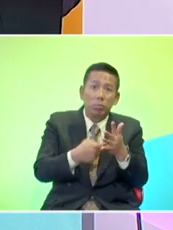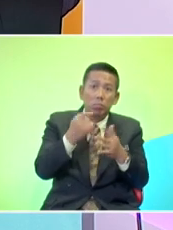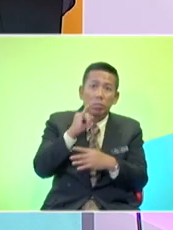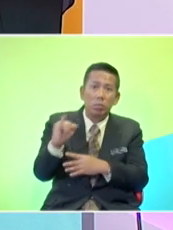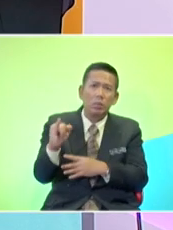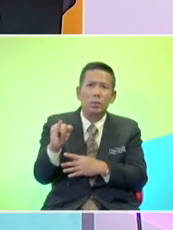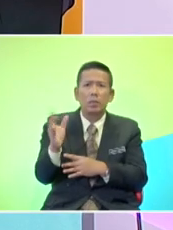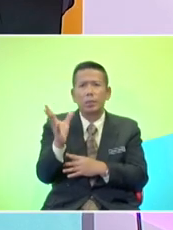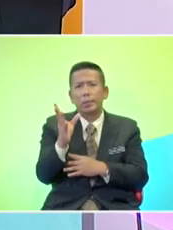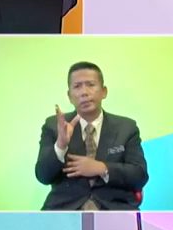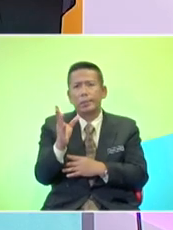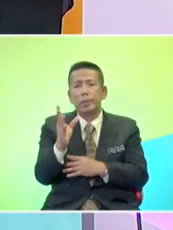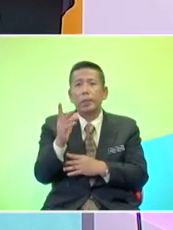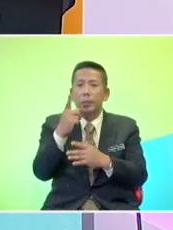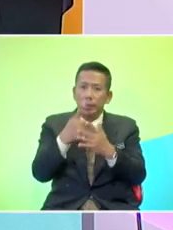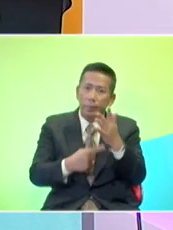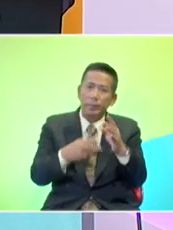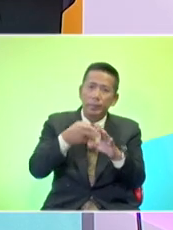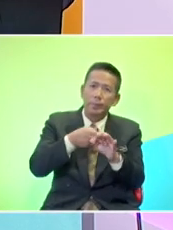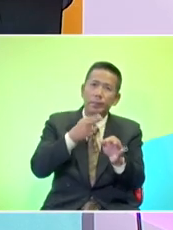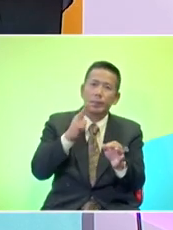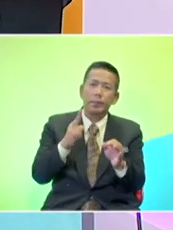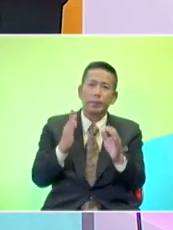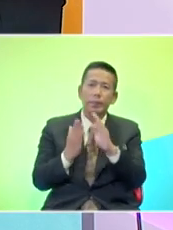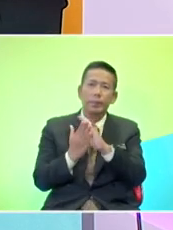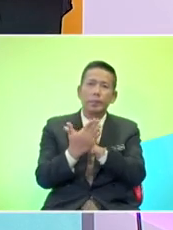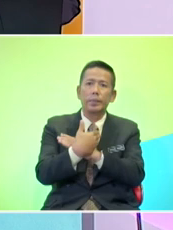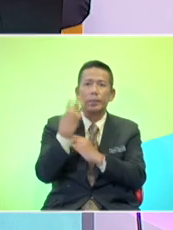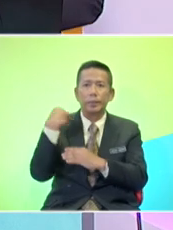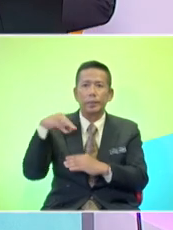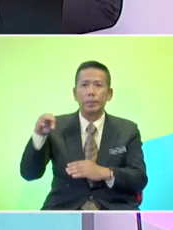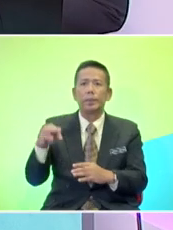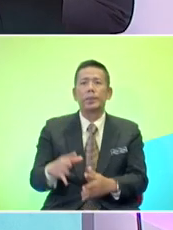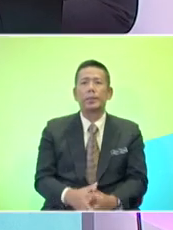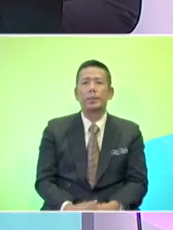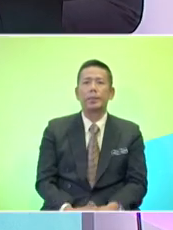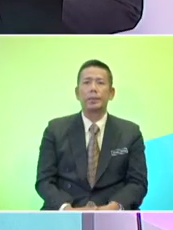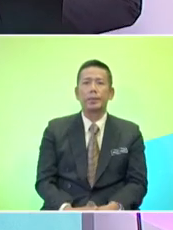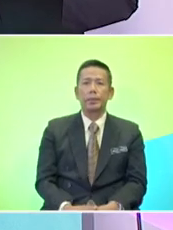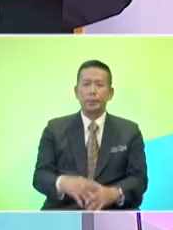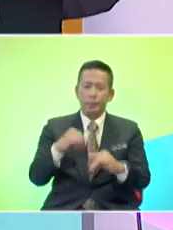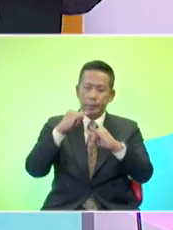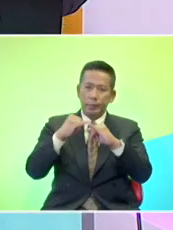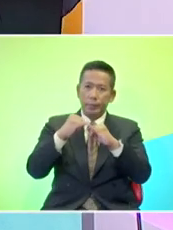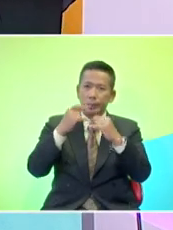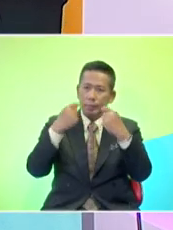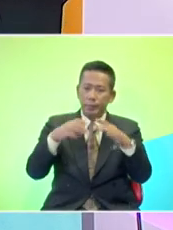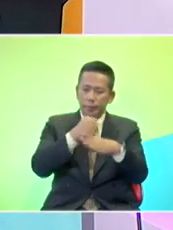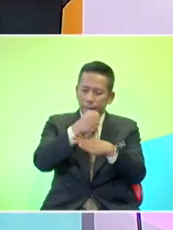mengeksprestasikan apa yang dihasilkan oleh mereka sepanjang tempo PDP dan akhirnya